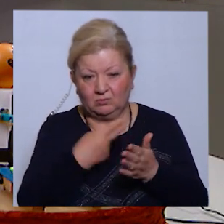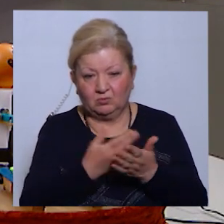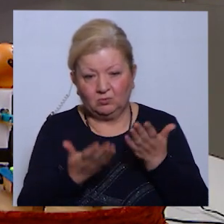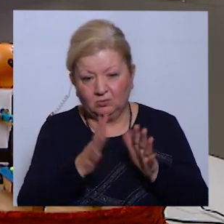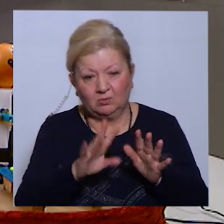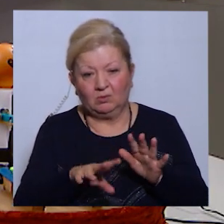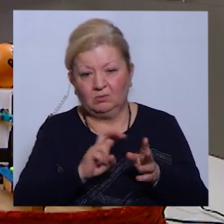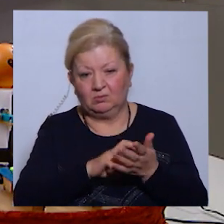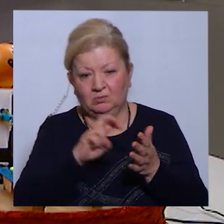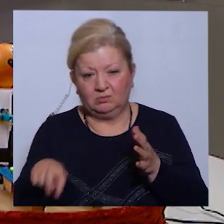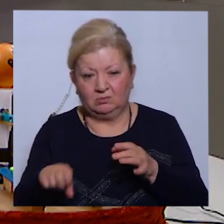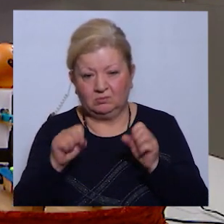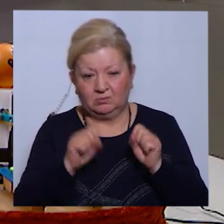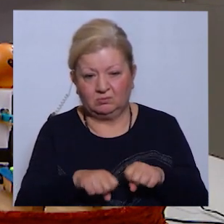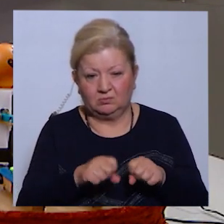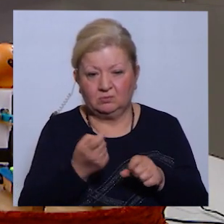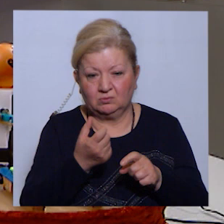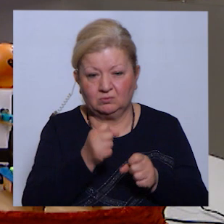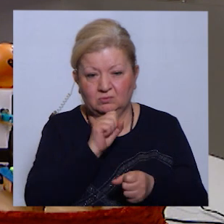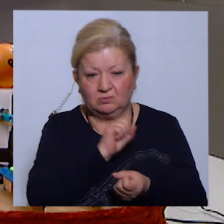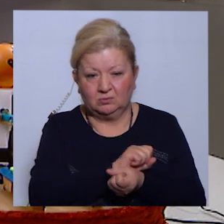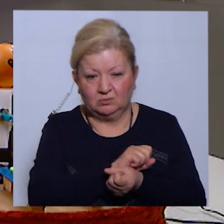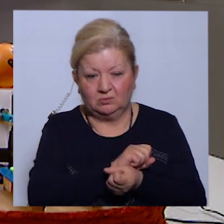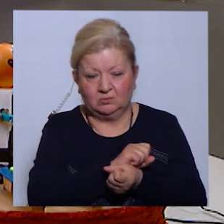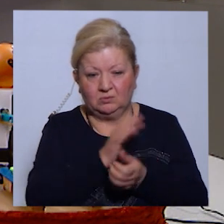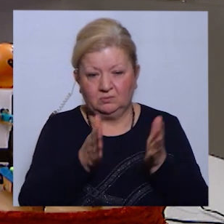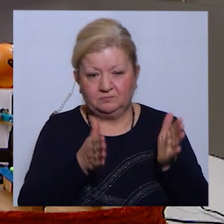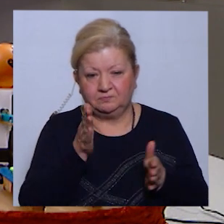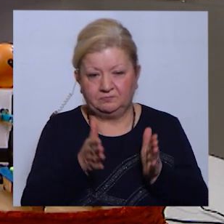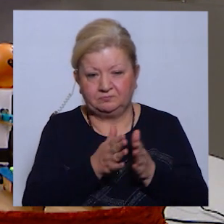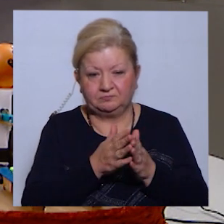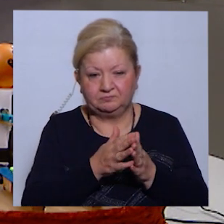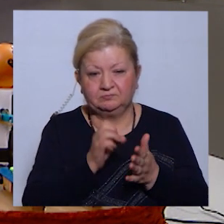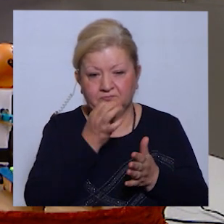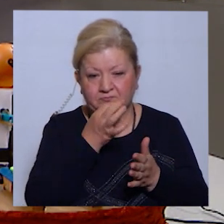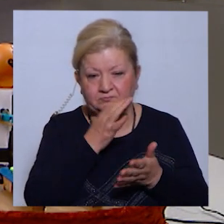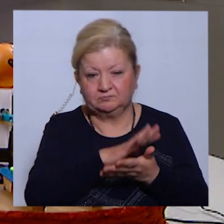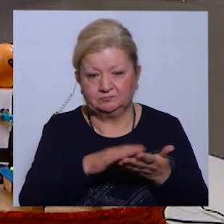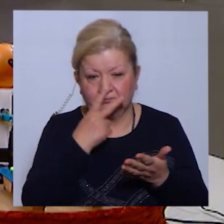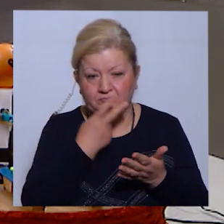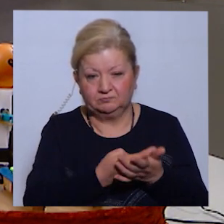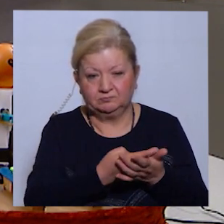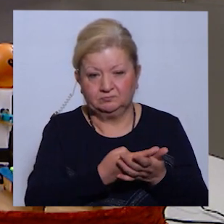მაგიდიდან. მოდით ცოტა ხანი გავაჩერებ ამ რობოტს და შემდგომში შევხედოთ.